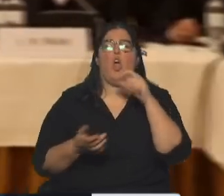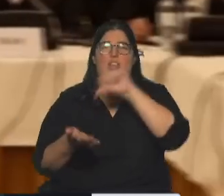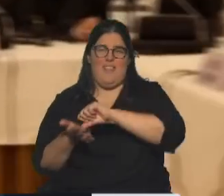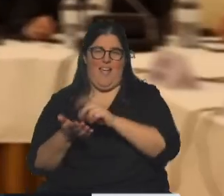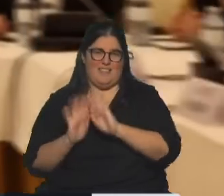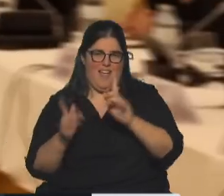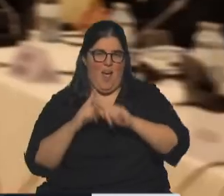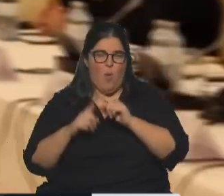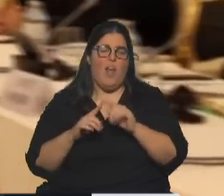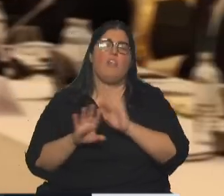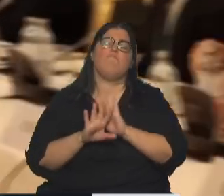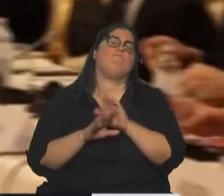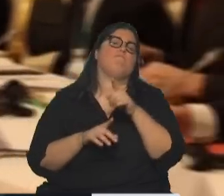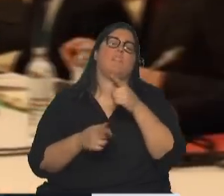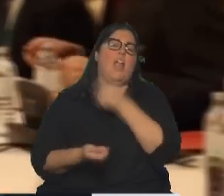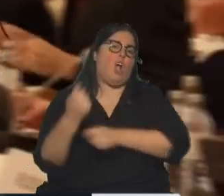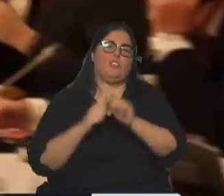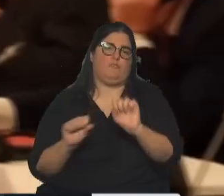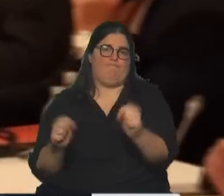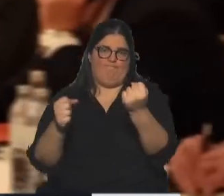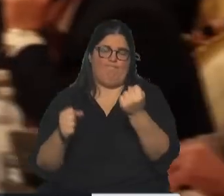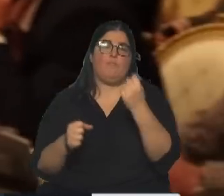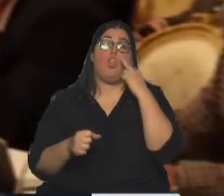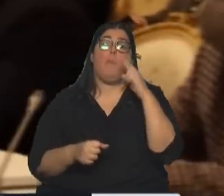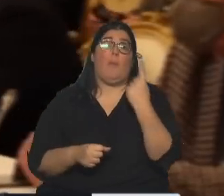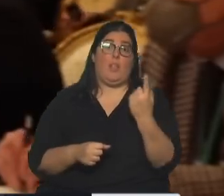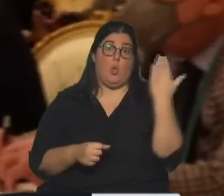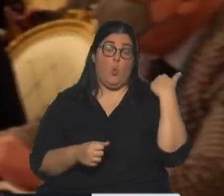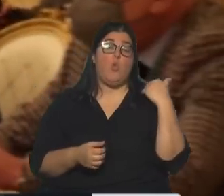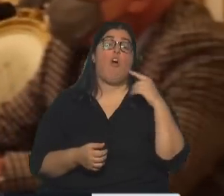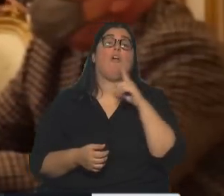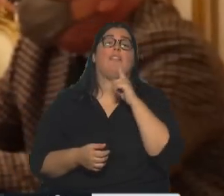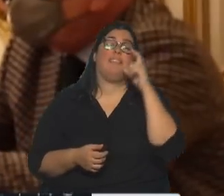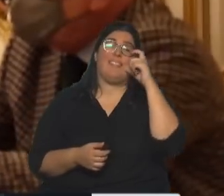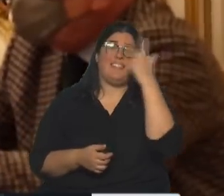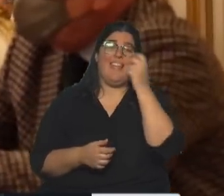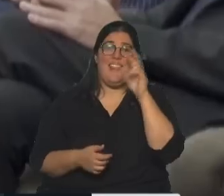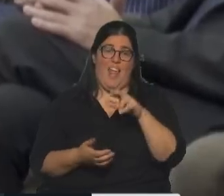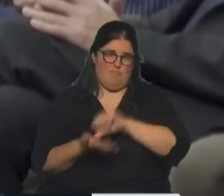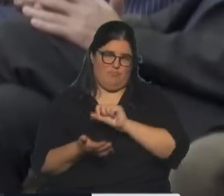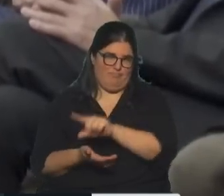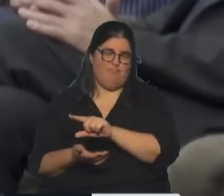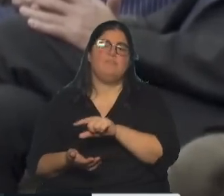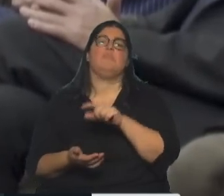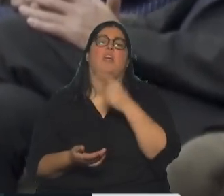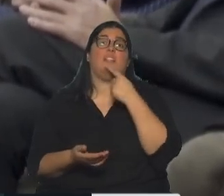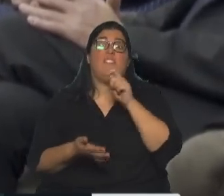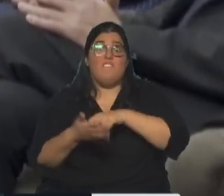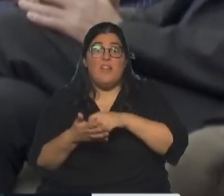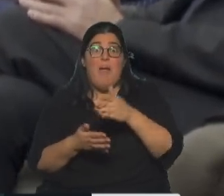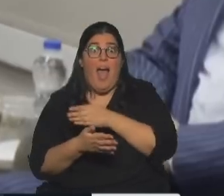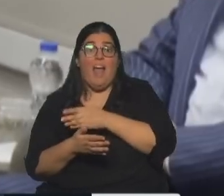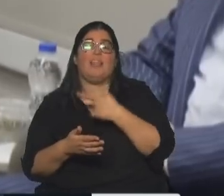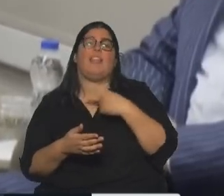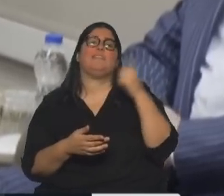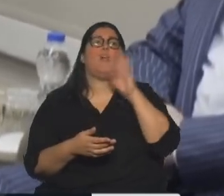Viena están congeladas. En 2021, Teherán pidió que antes de firmar, Washington hiciera un gesto